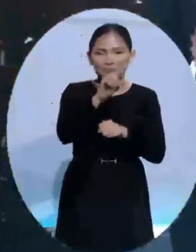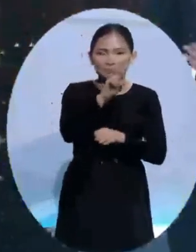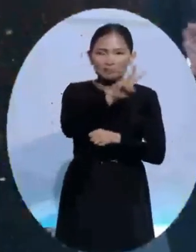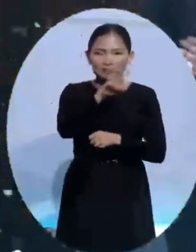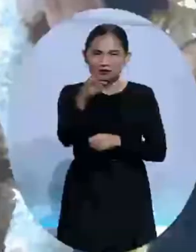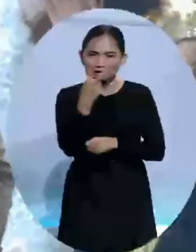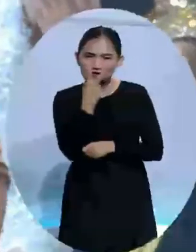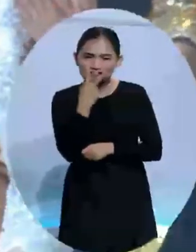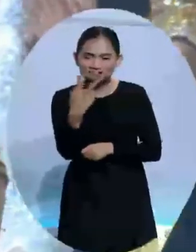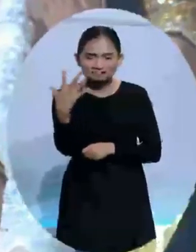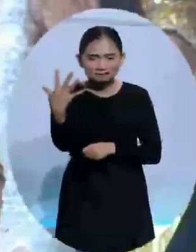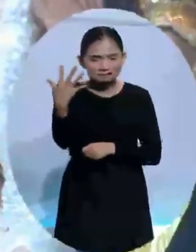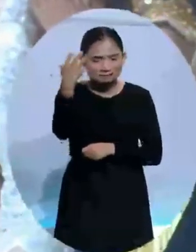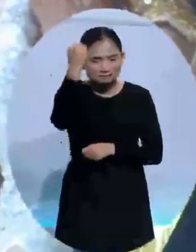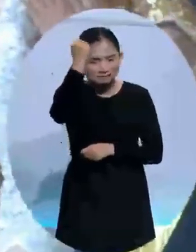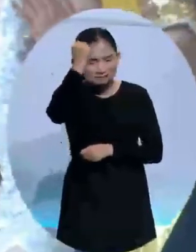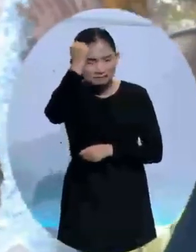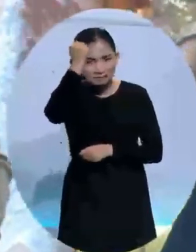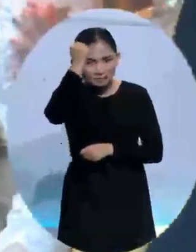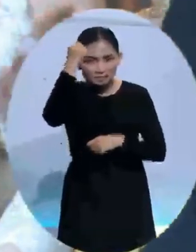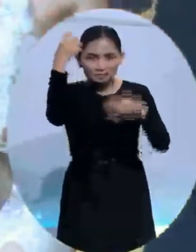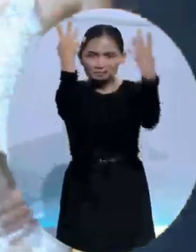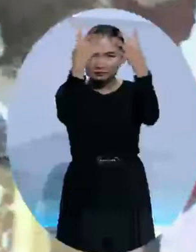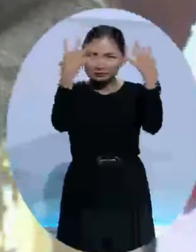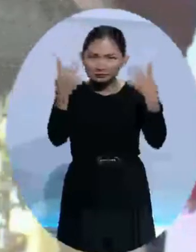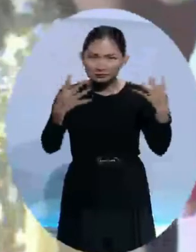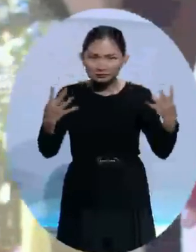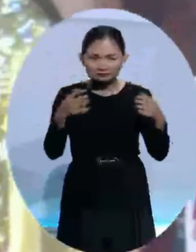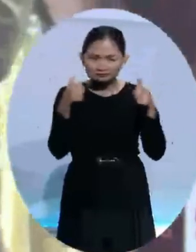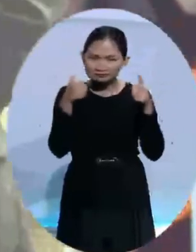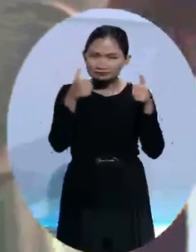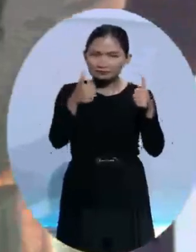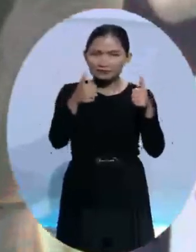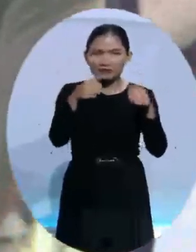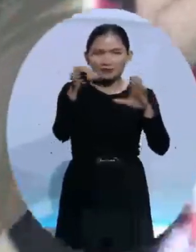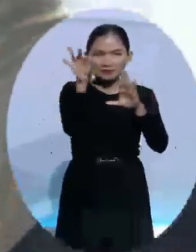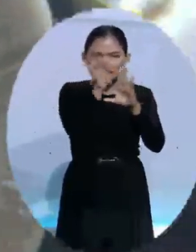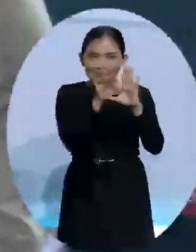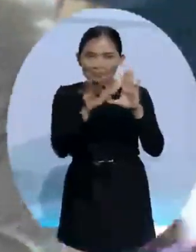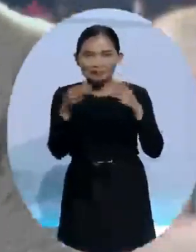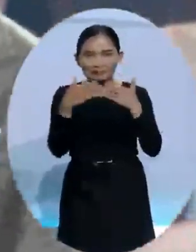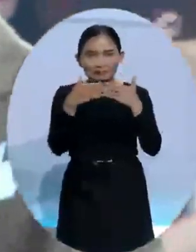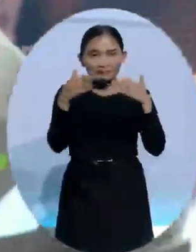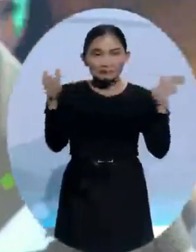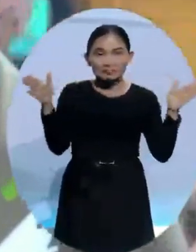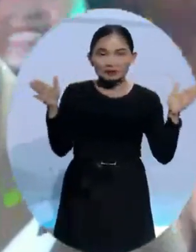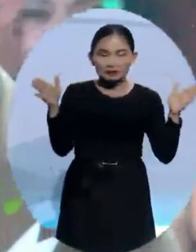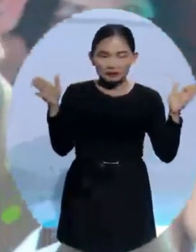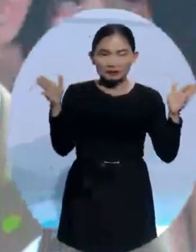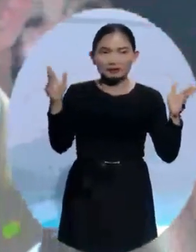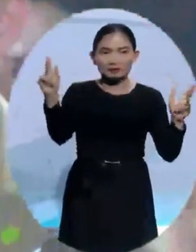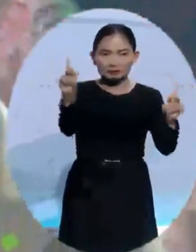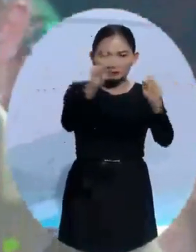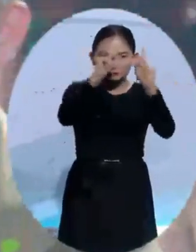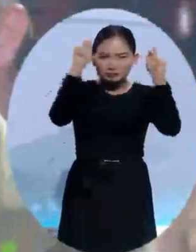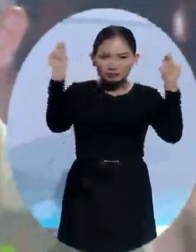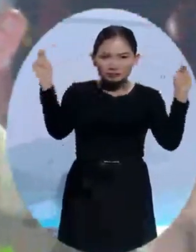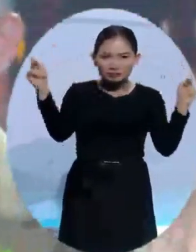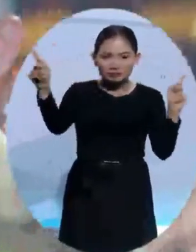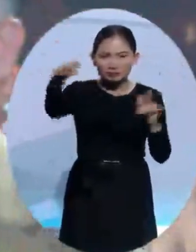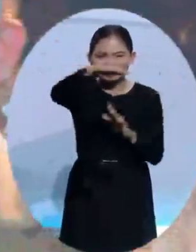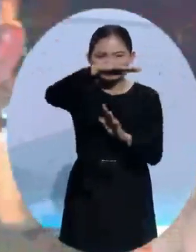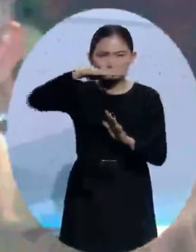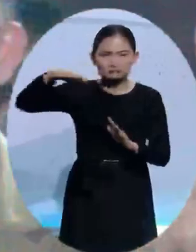người xem, với sân khấu được đầu tư quy mô và thiết kế mang phong cách mở, mô phỏng không gian rộng lớn, hoành tráng, với sự tham dự của